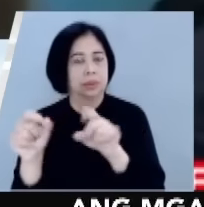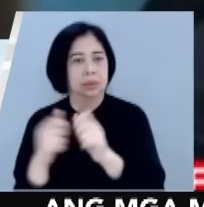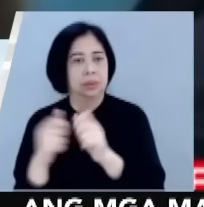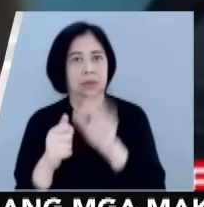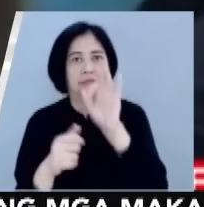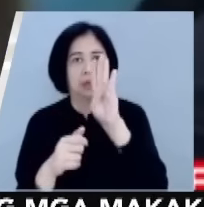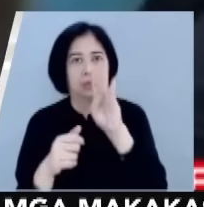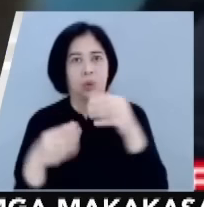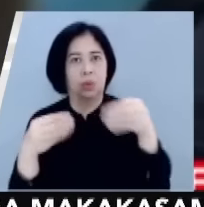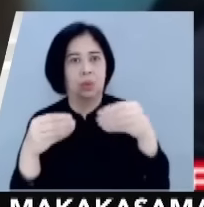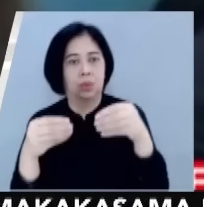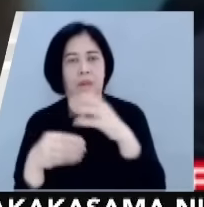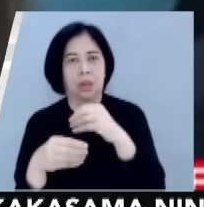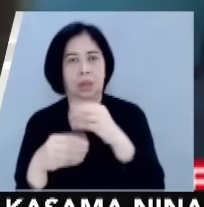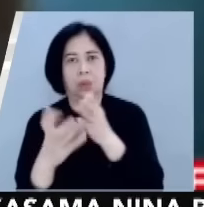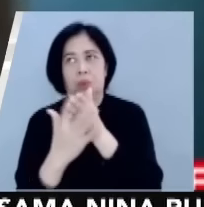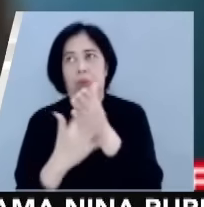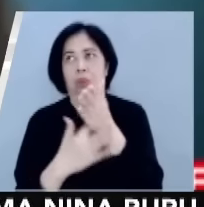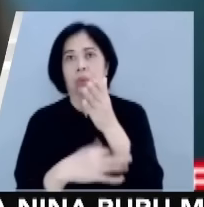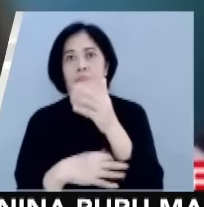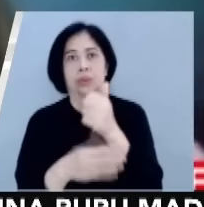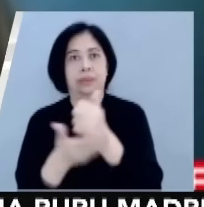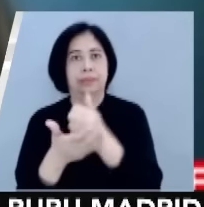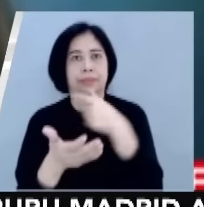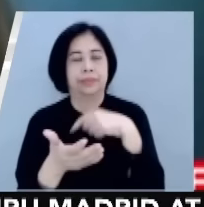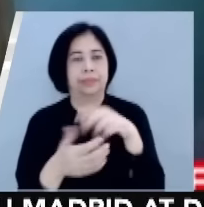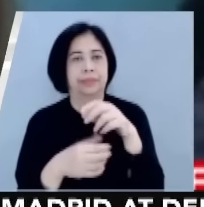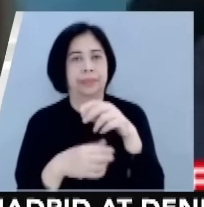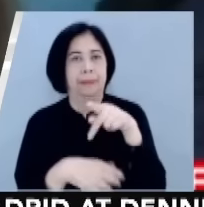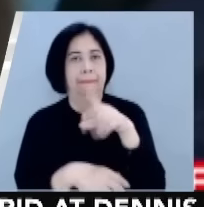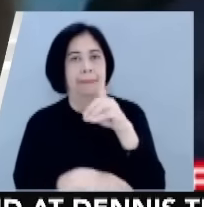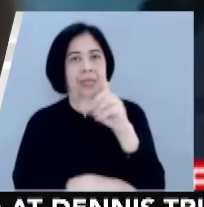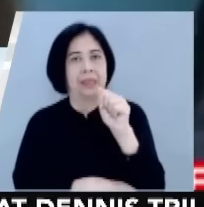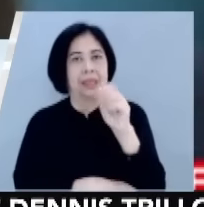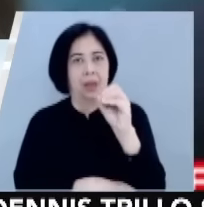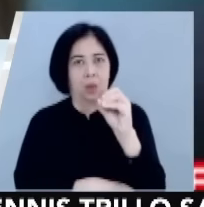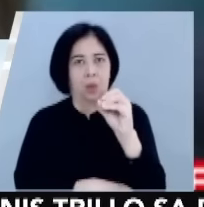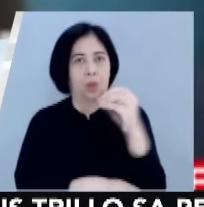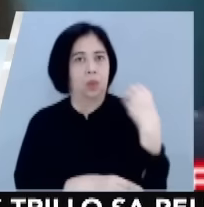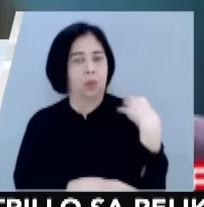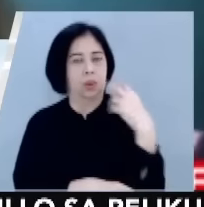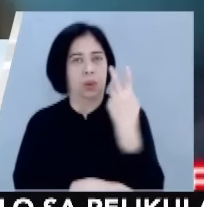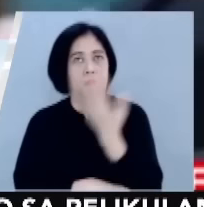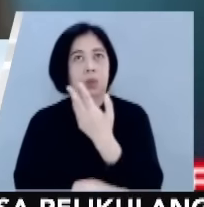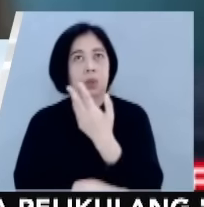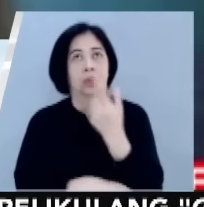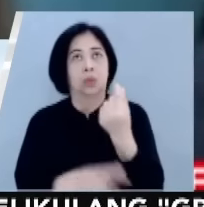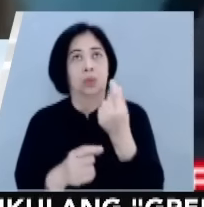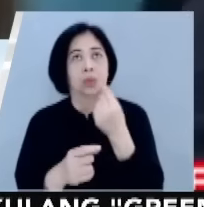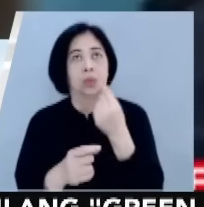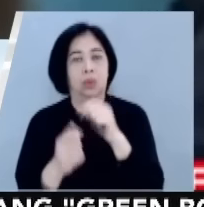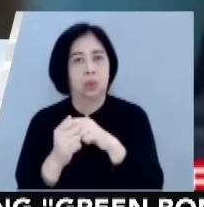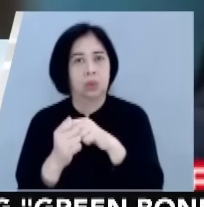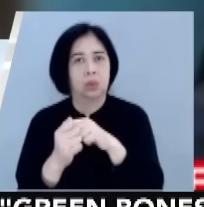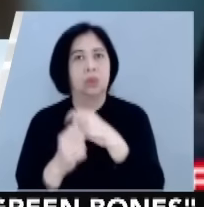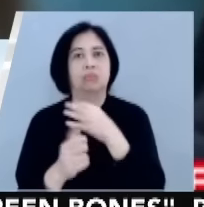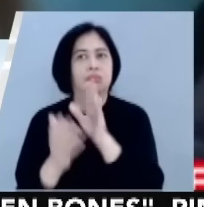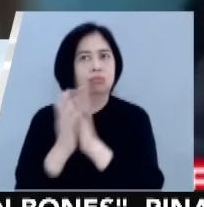and through the help of our PDAO officers, we inquire with them as to